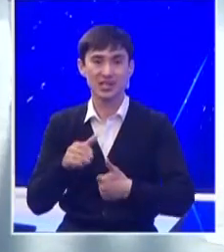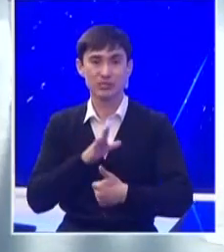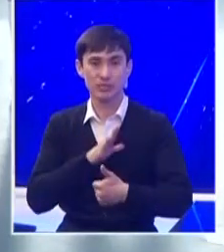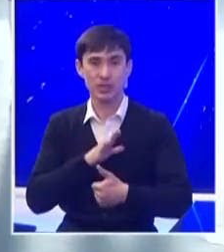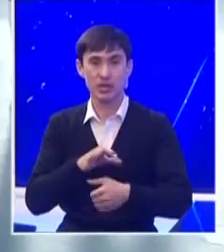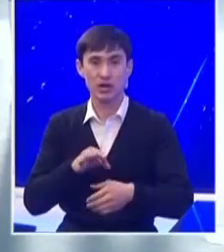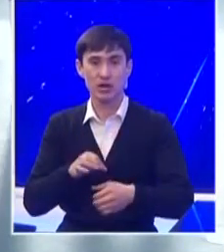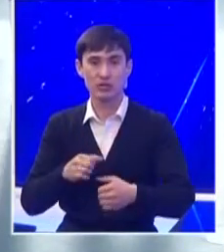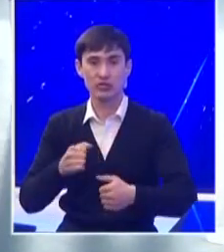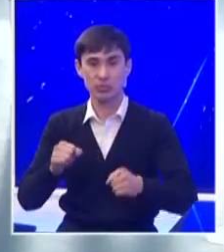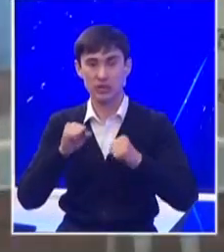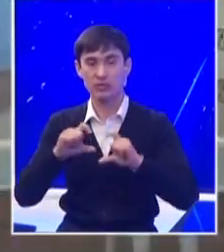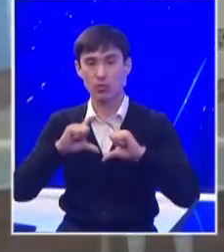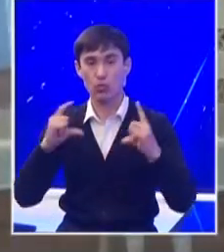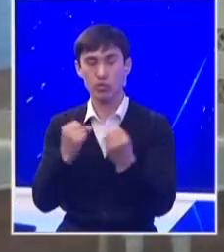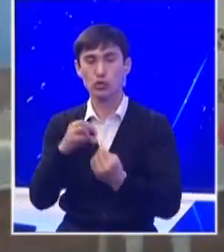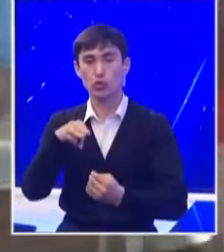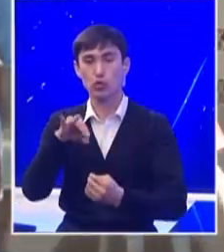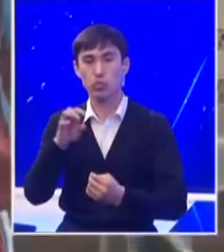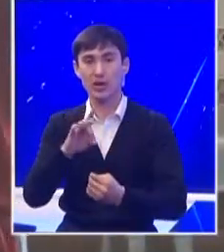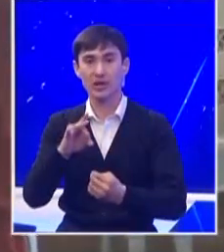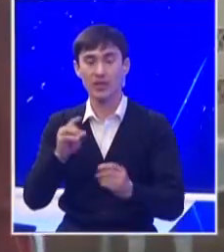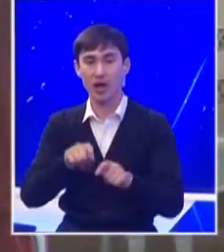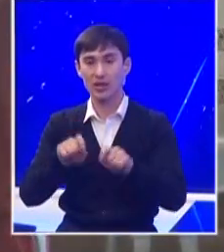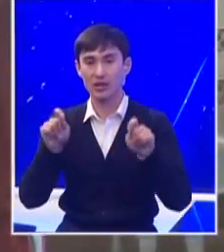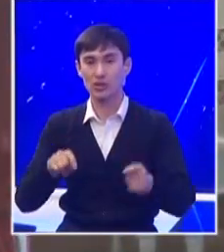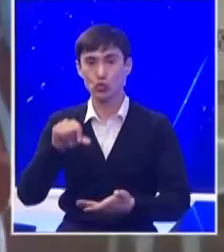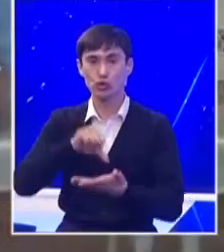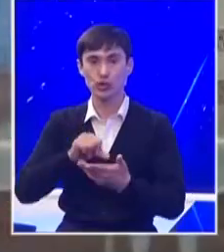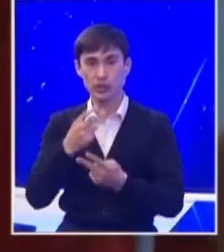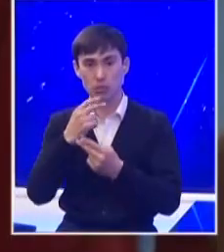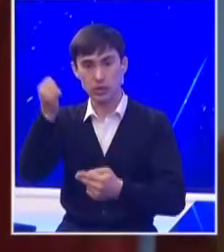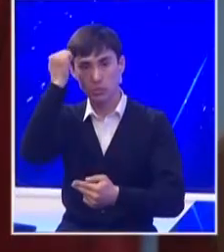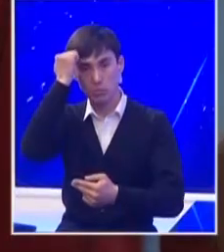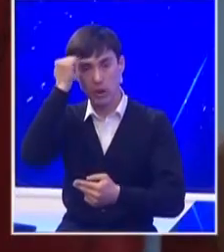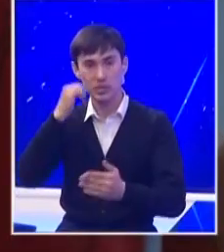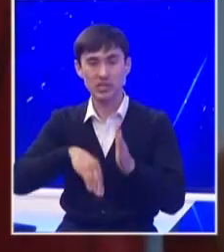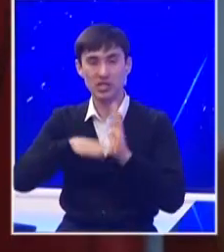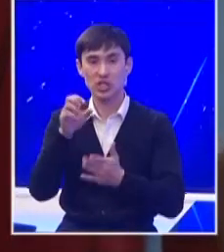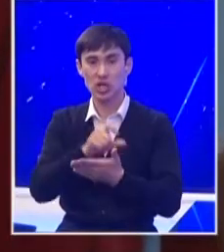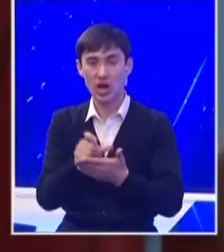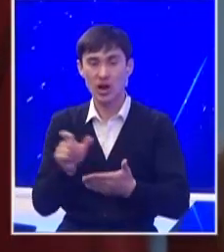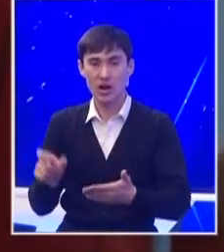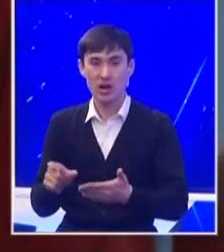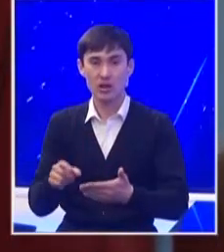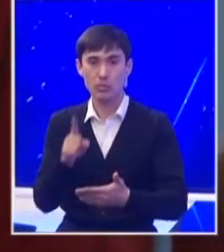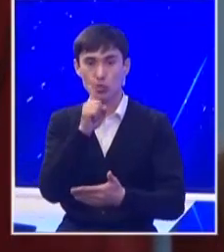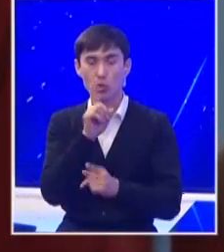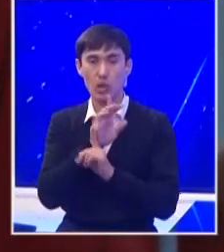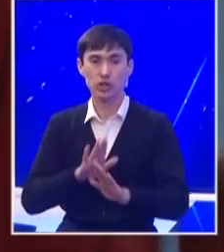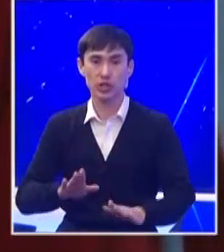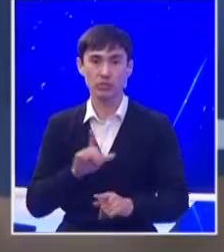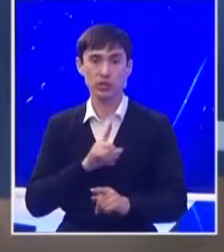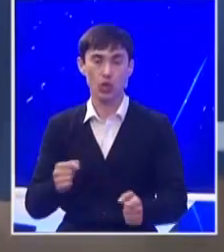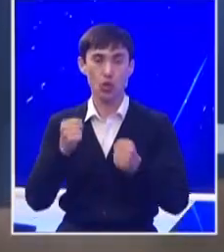состоялось в конно-спортивном комплексе «Тулпар». На торжественном открытии участники почтили память старших коллег минутой молчания. За кубок